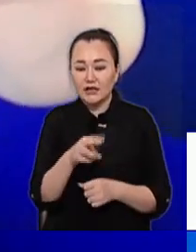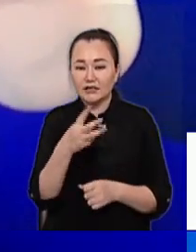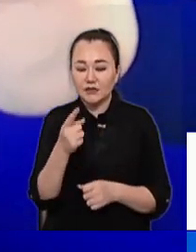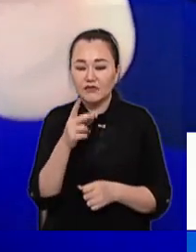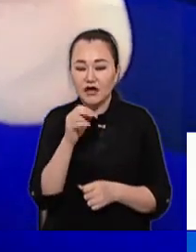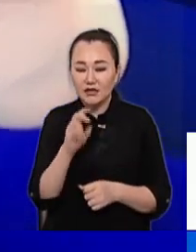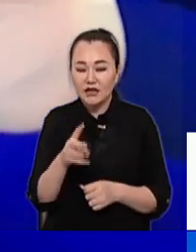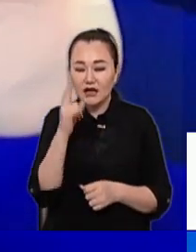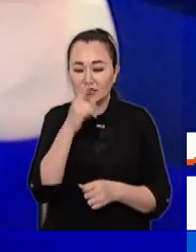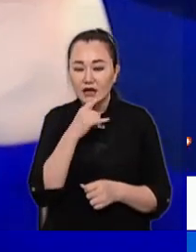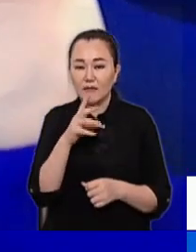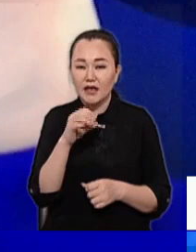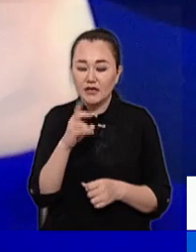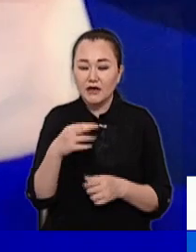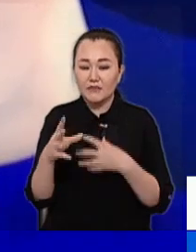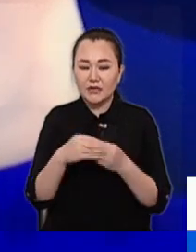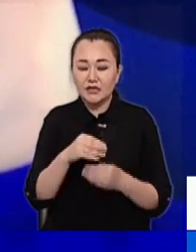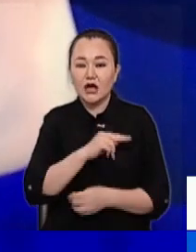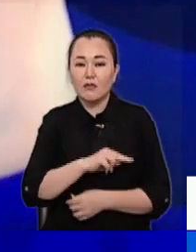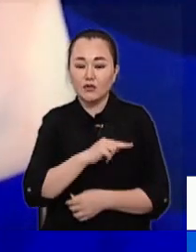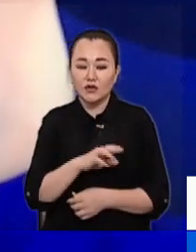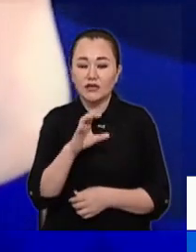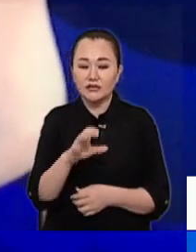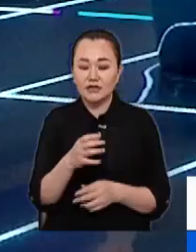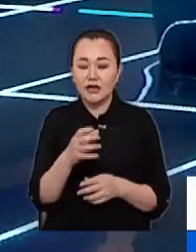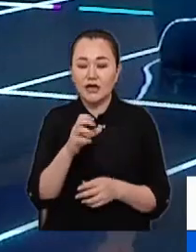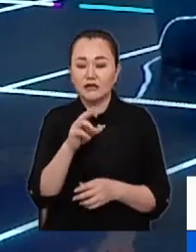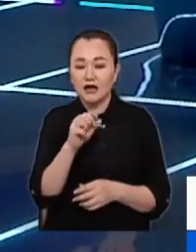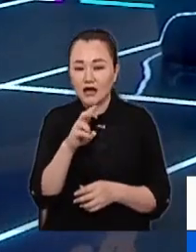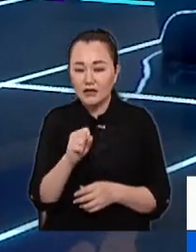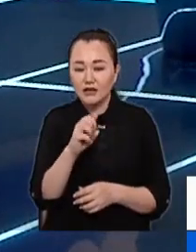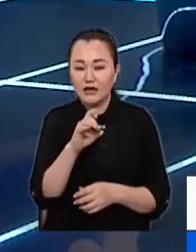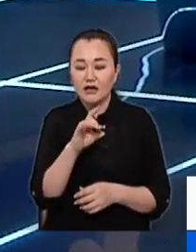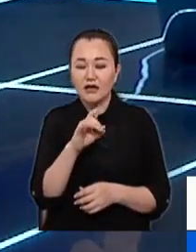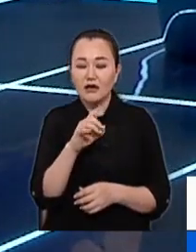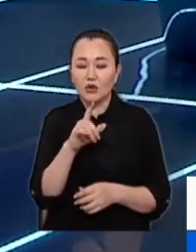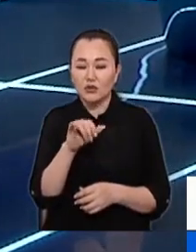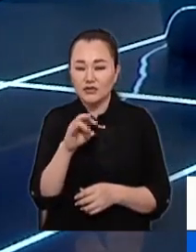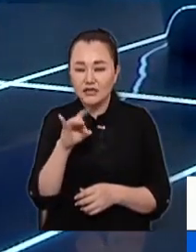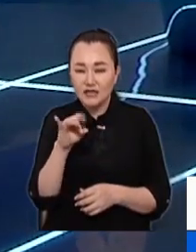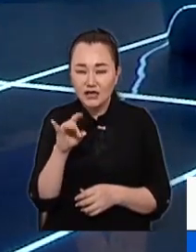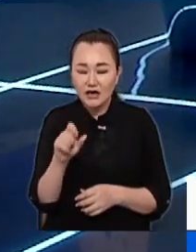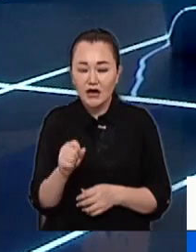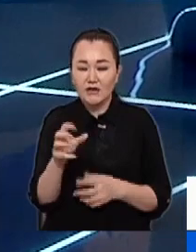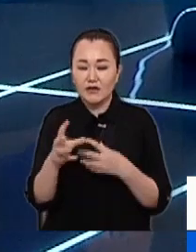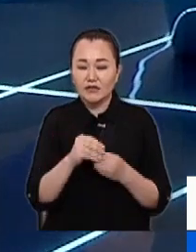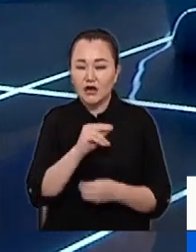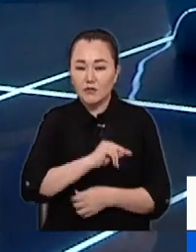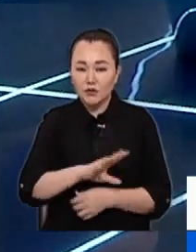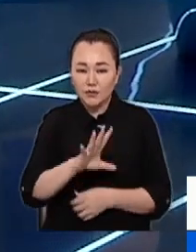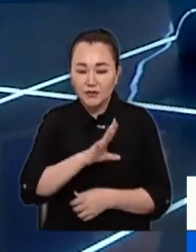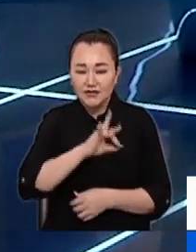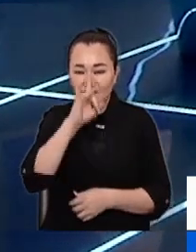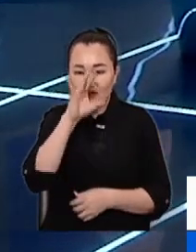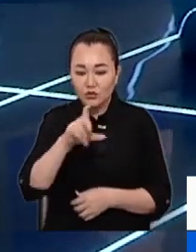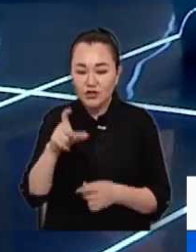для казахстанских медиа. Мы вместе работали с ней, с Даной Романбаевой, с Гульвирой Илахуновой, и